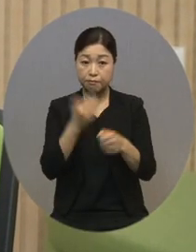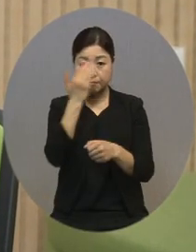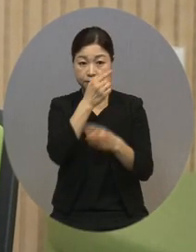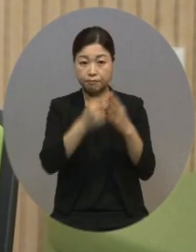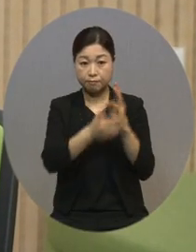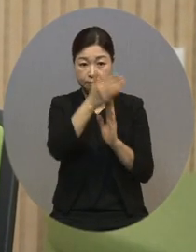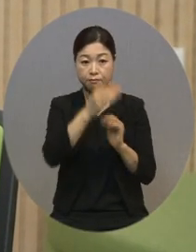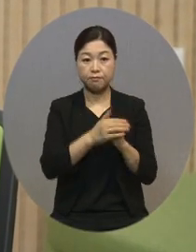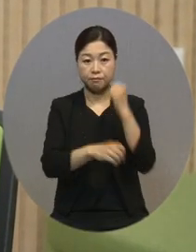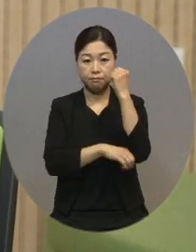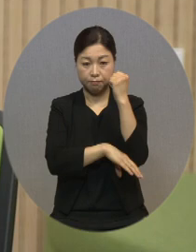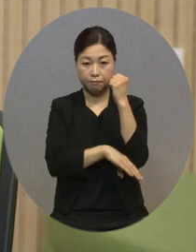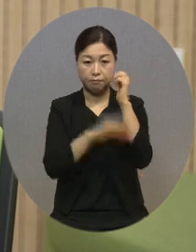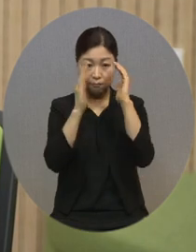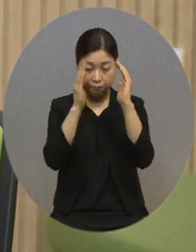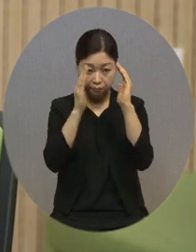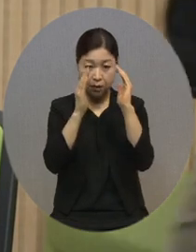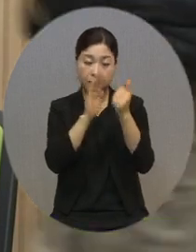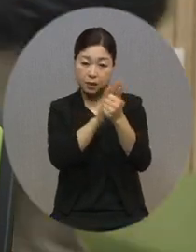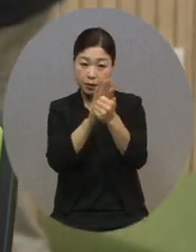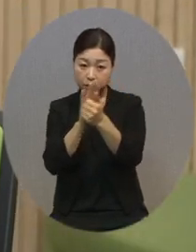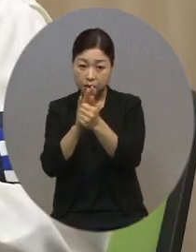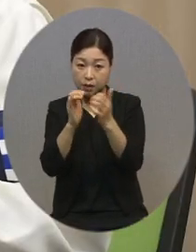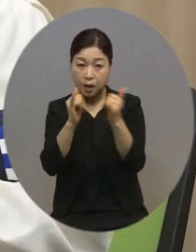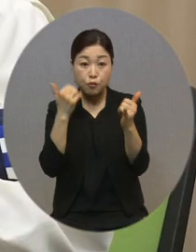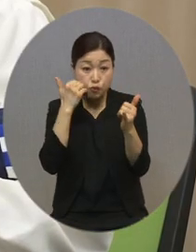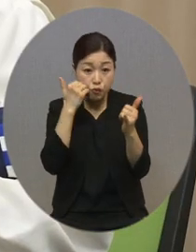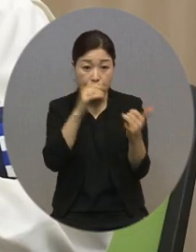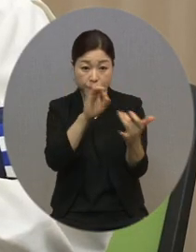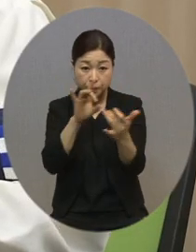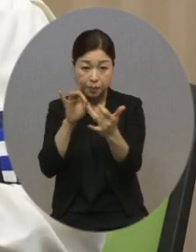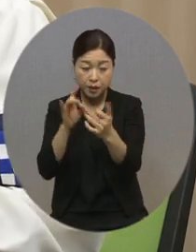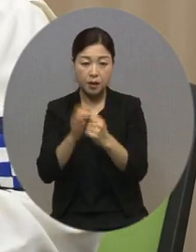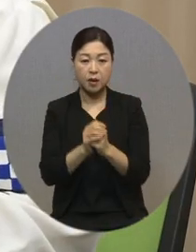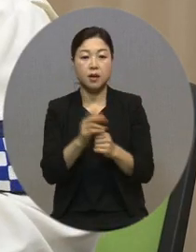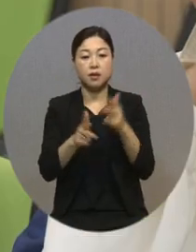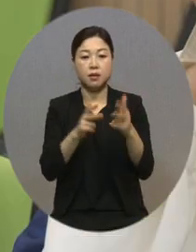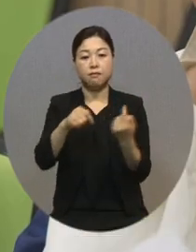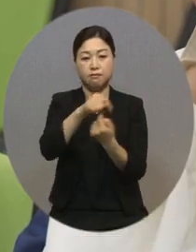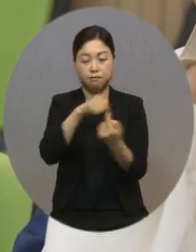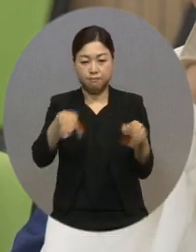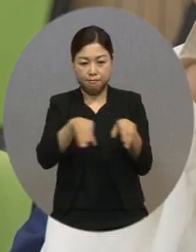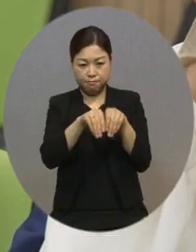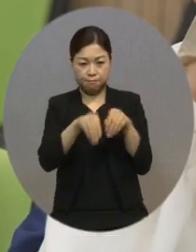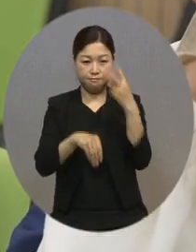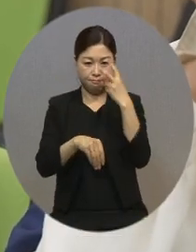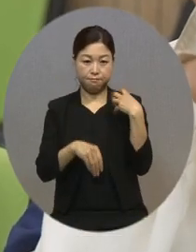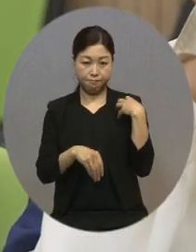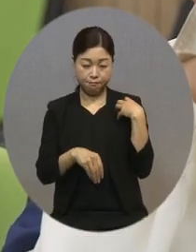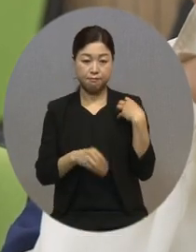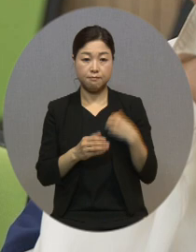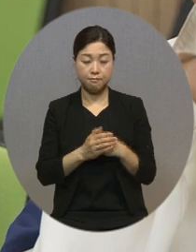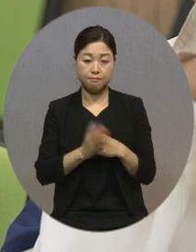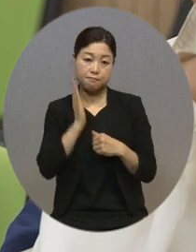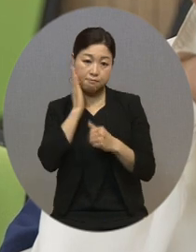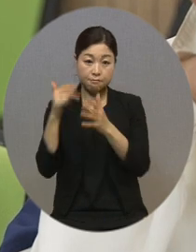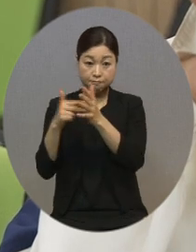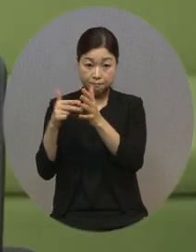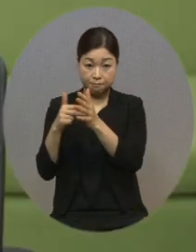청주시는 기초학습 지원 사업 대상자를 선정하는 등 사업 운영을 총괄하고 초록우산